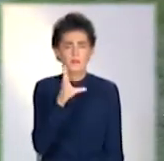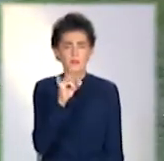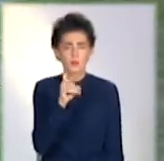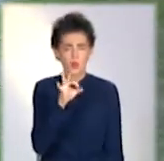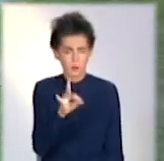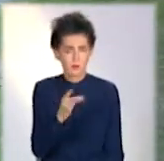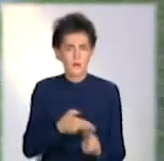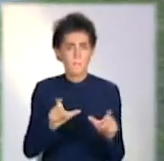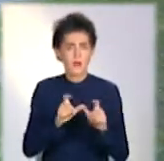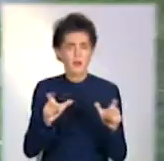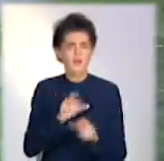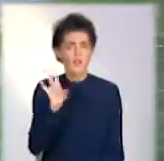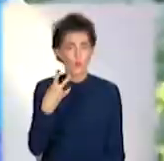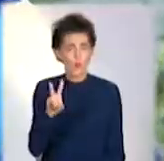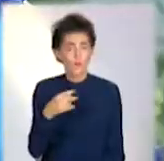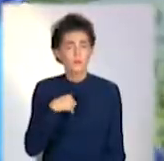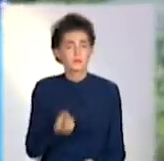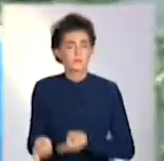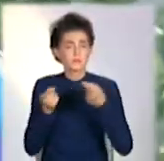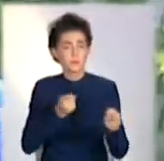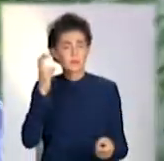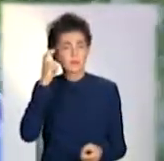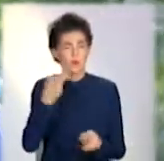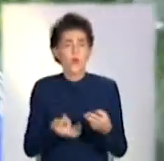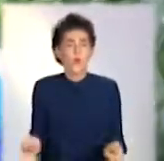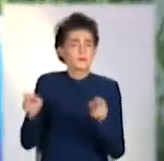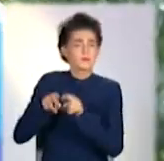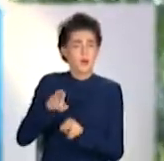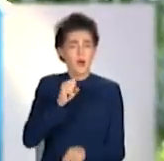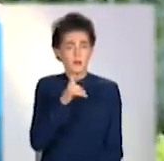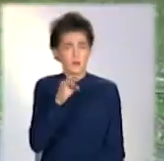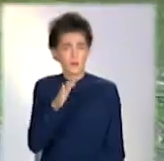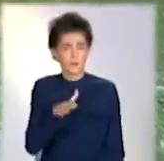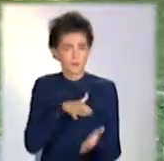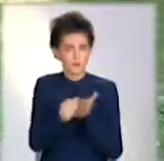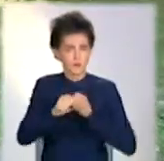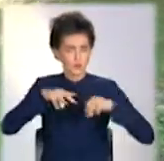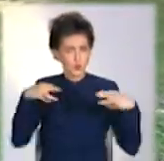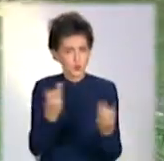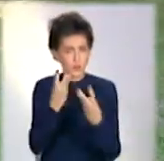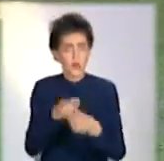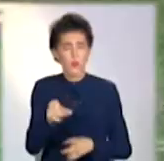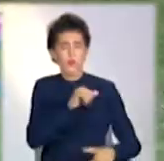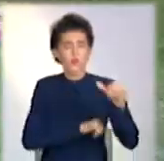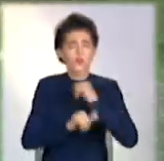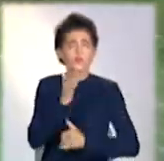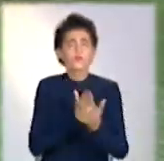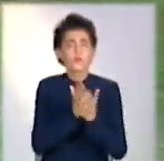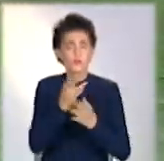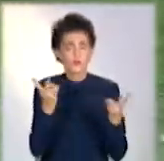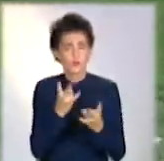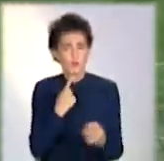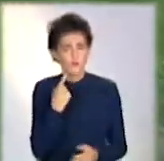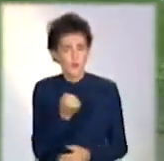Миколаївщині. А після переїзду до Києва дізналася, що архів на попередній роботі згорів. Тож тепер їй буде дуже складно підтвердити